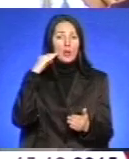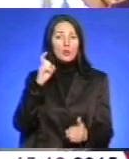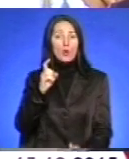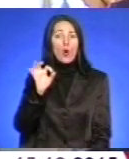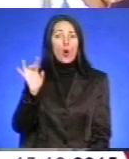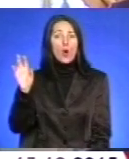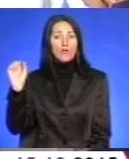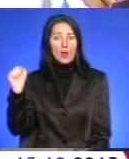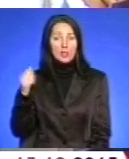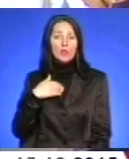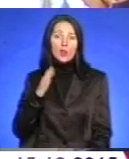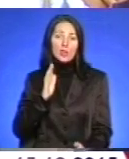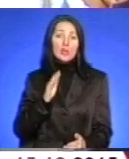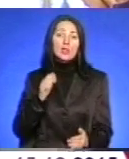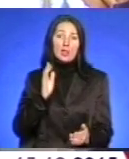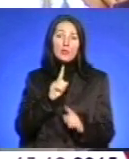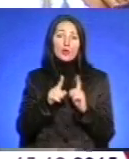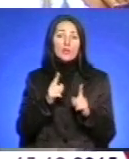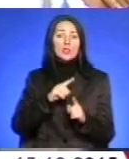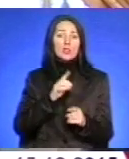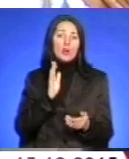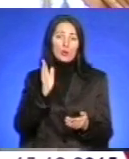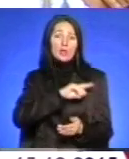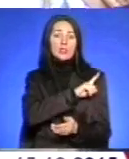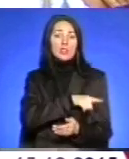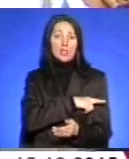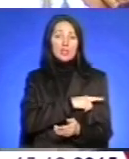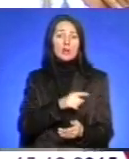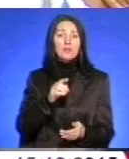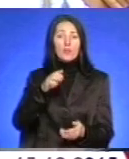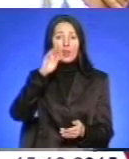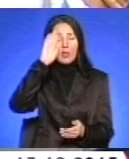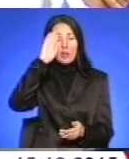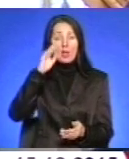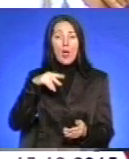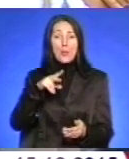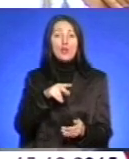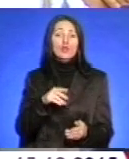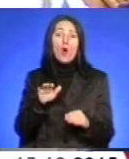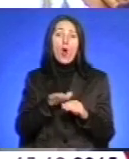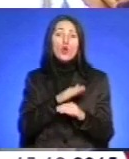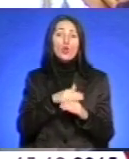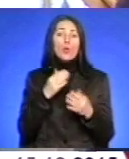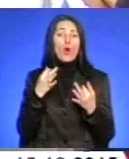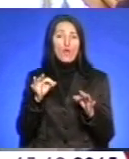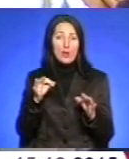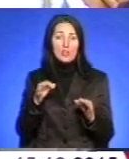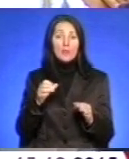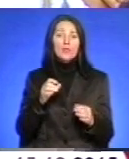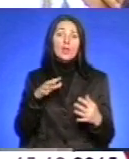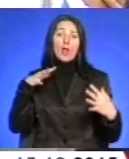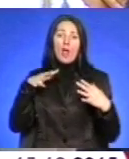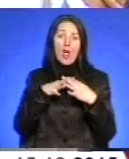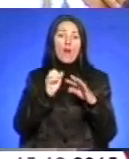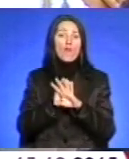Томіслав свій час під час війни пішов також добровольцем в Хорватську національну гвардію і також захищав територіальну цілісність